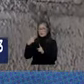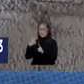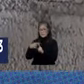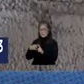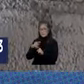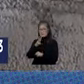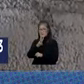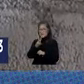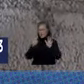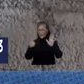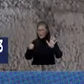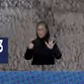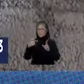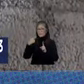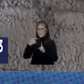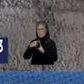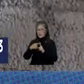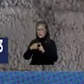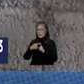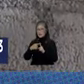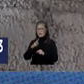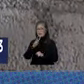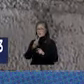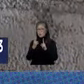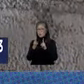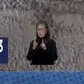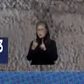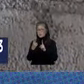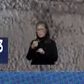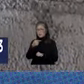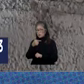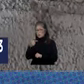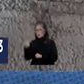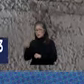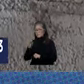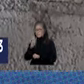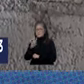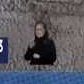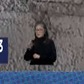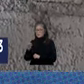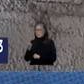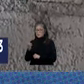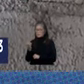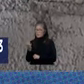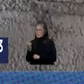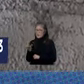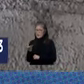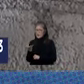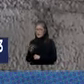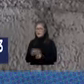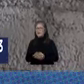36 tambah 12 kurang 41 sama dengan